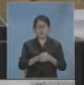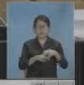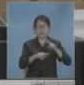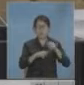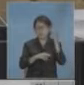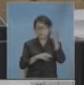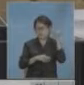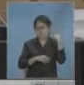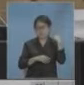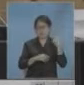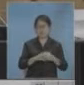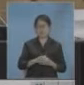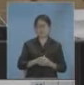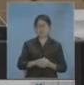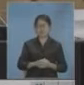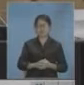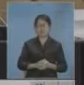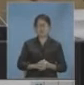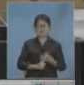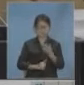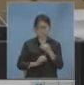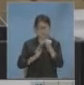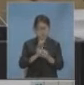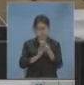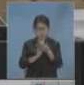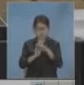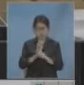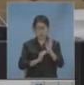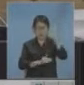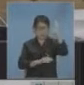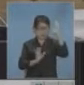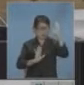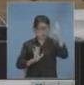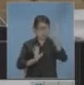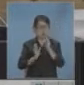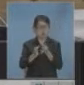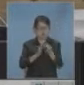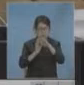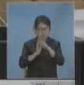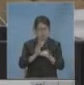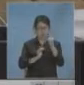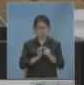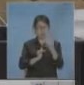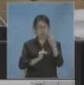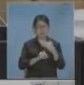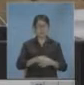งฟังอยู่เอาท่านวชิระให้จบก่อนฮะทางมหาวิทยาลัยฮะให้ท่านพูดให้จบก่อน